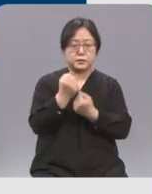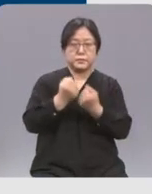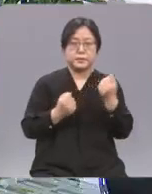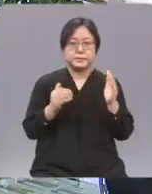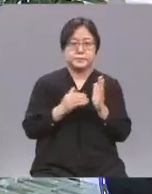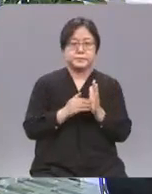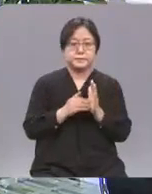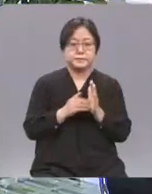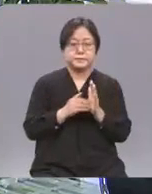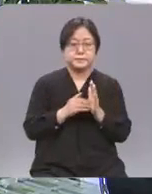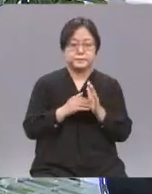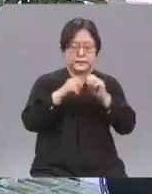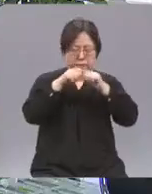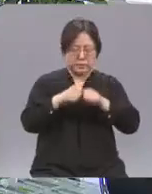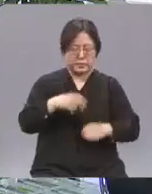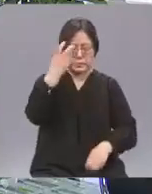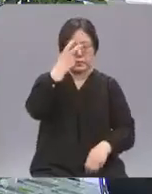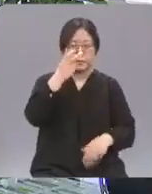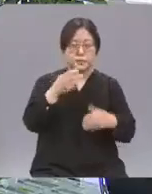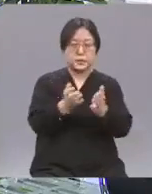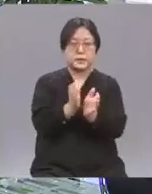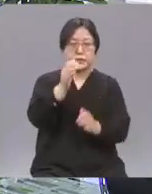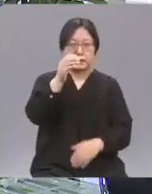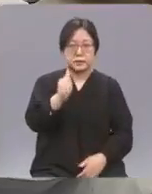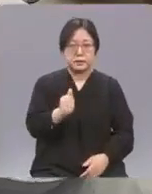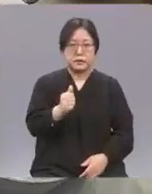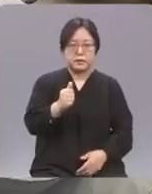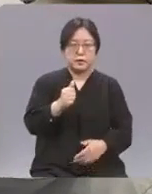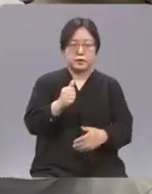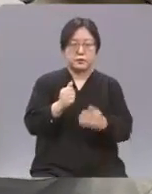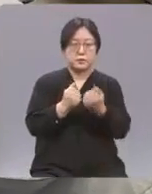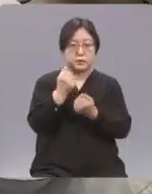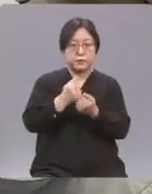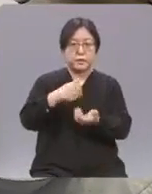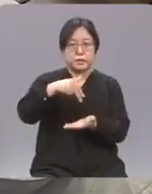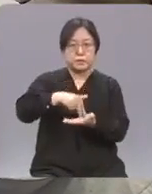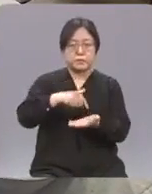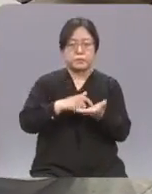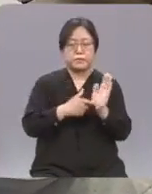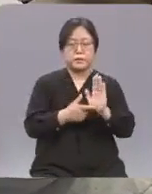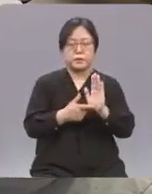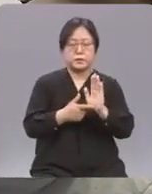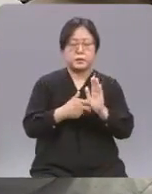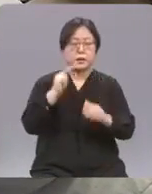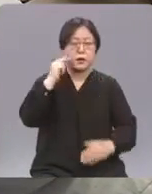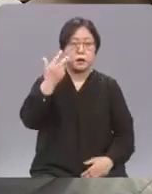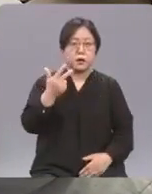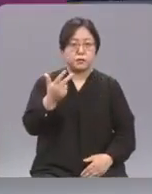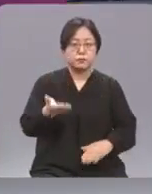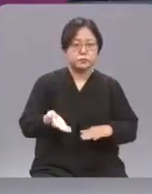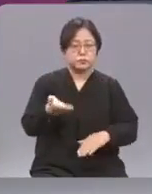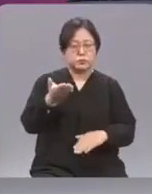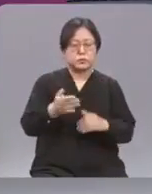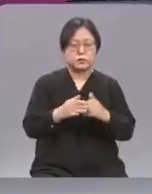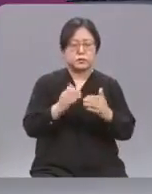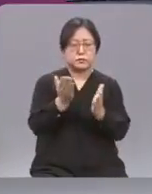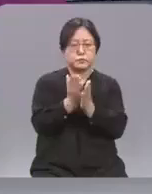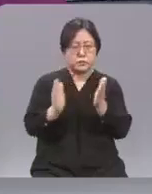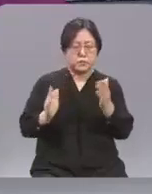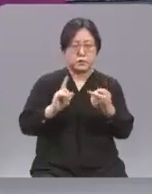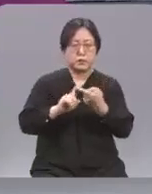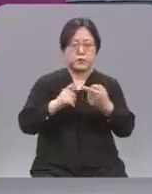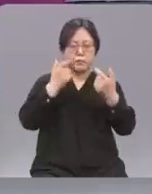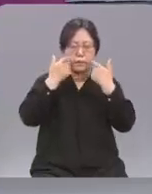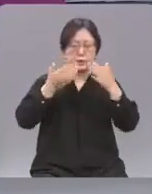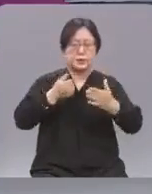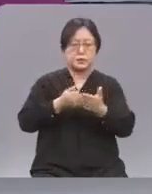설명했습니다. 정밀 심사 대상 단체장들은 소명 자료를 제출한 상태로 다음 주 초쯤 부적격 여부가 최종